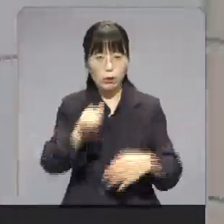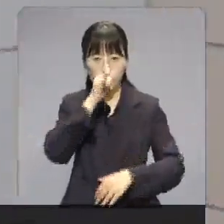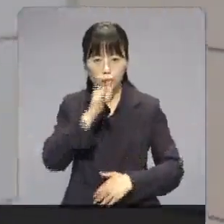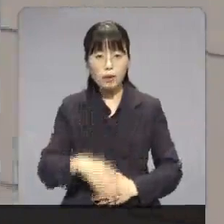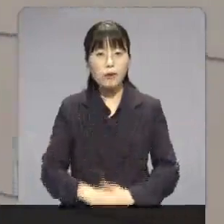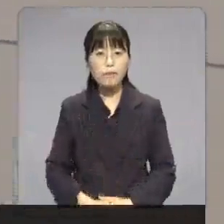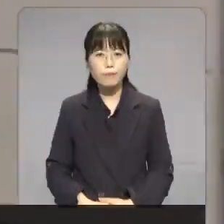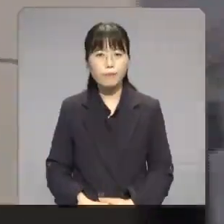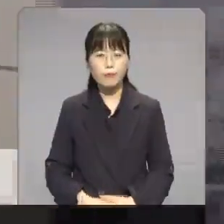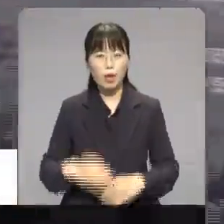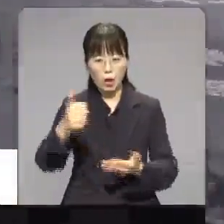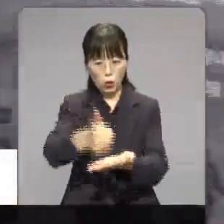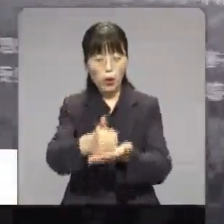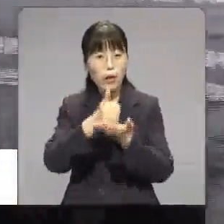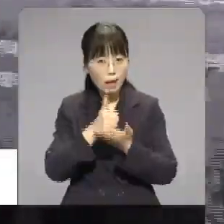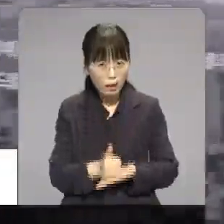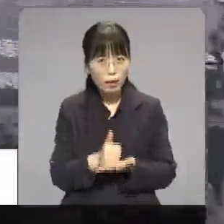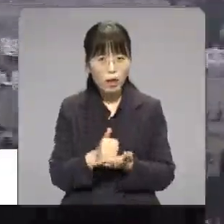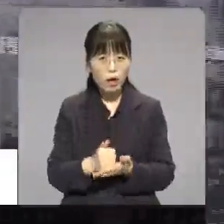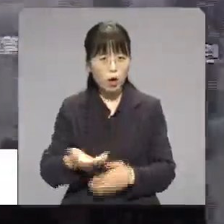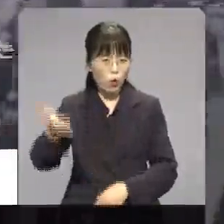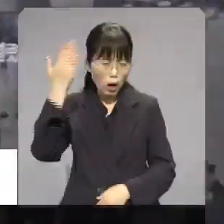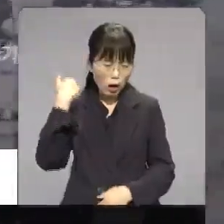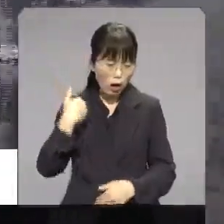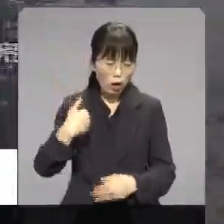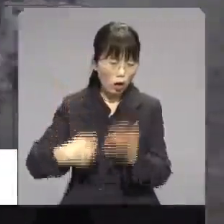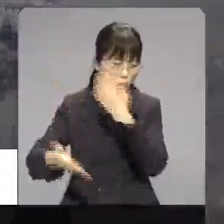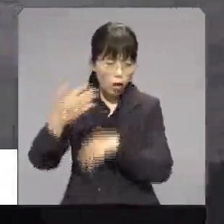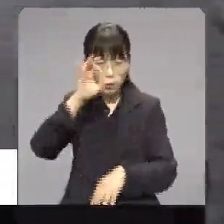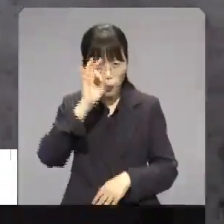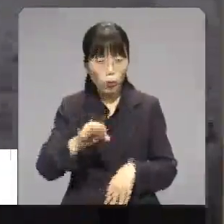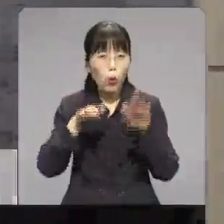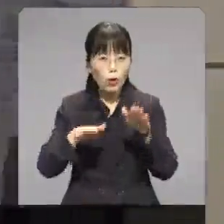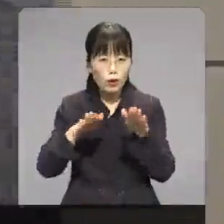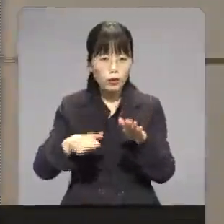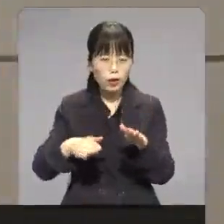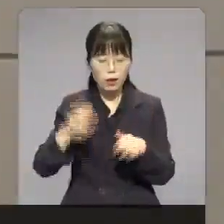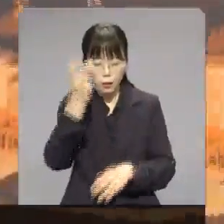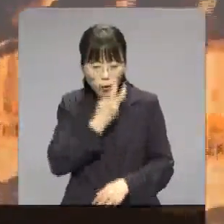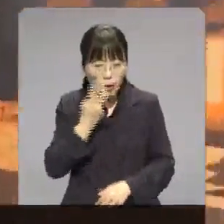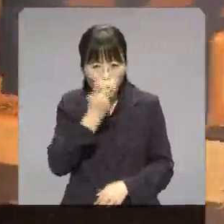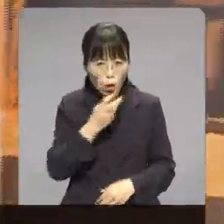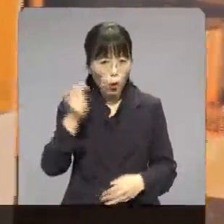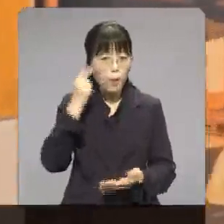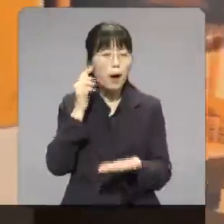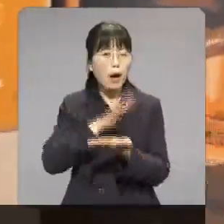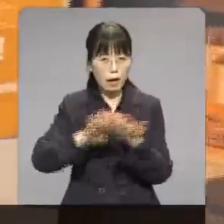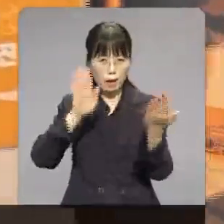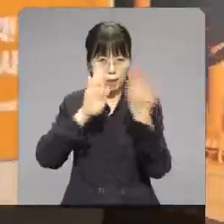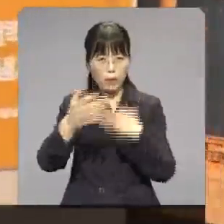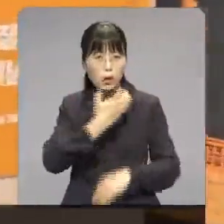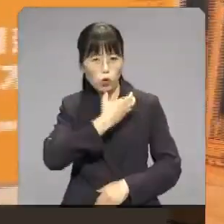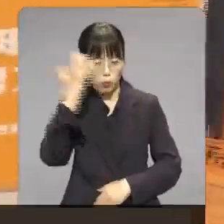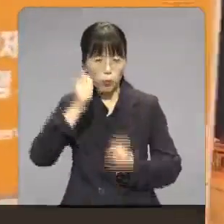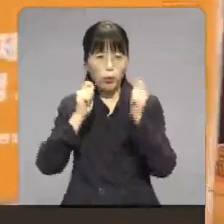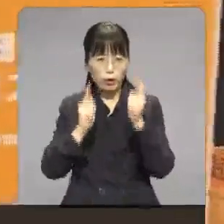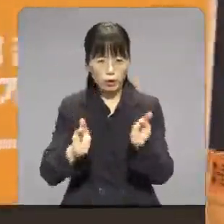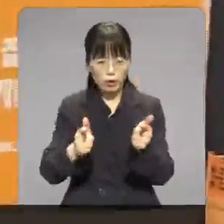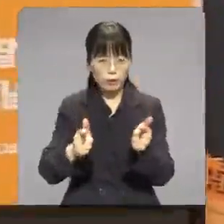하는데요. 관람객들에게 과거를 되돌아보고 현재를 성찰하며 평화로운 미래를 꿈꾸는